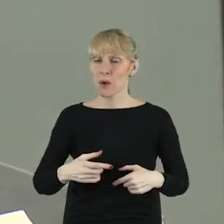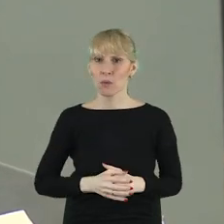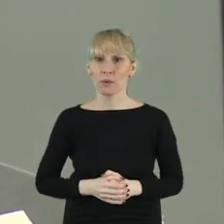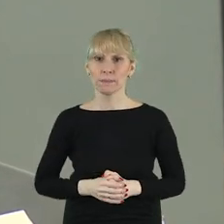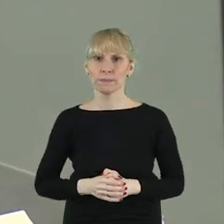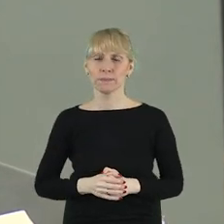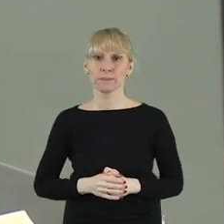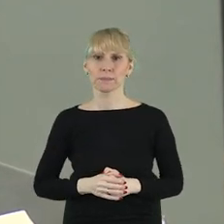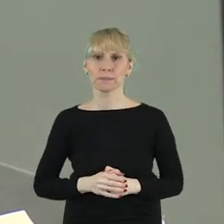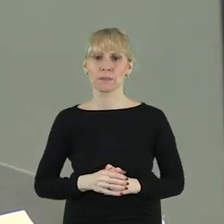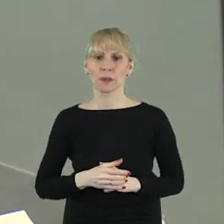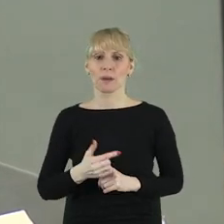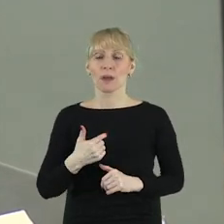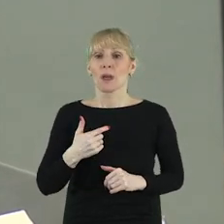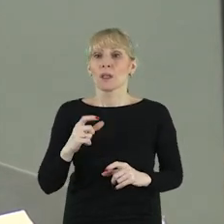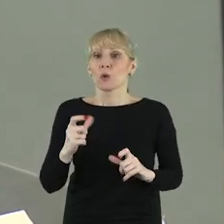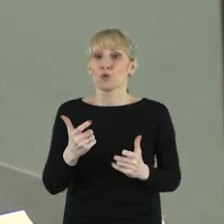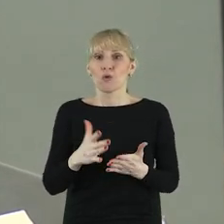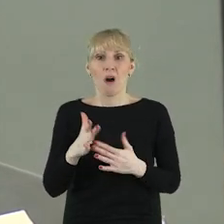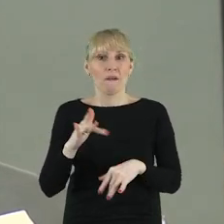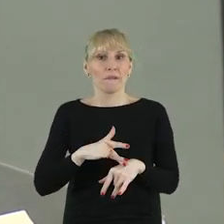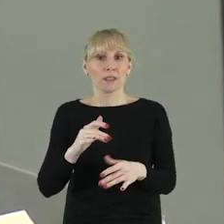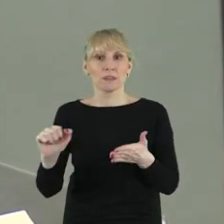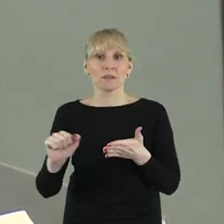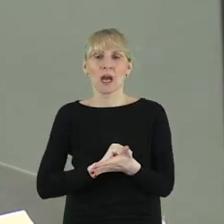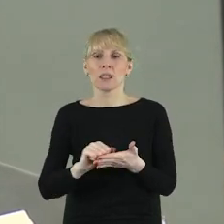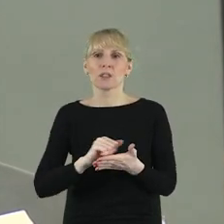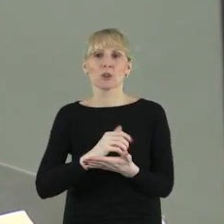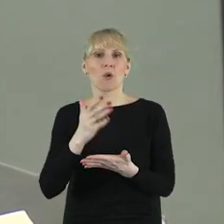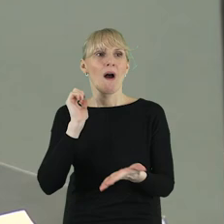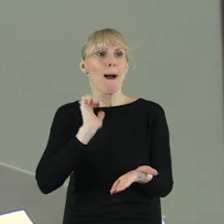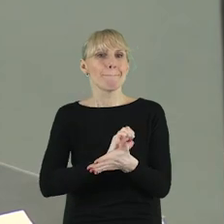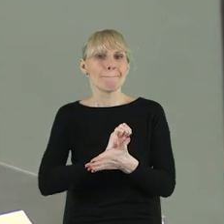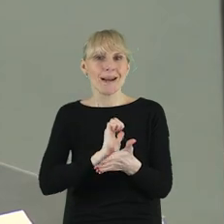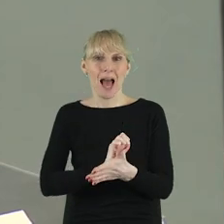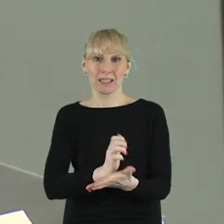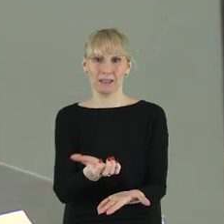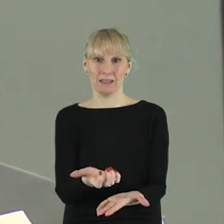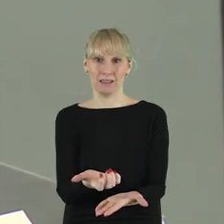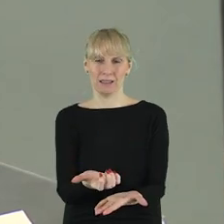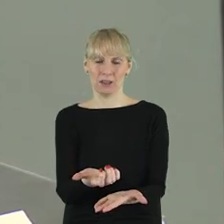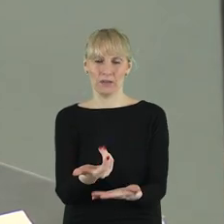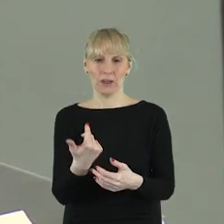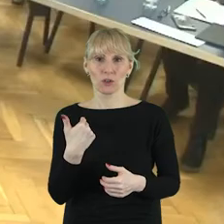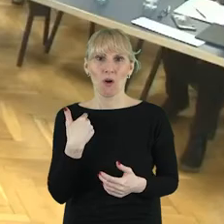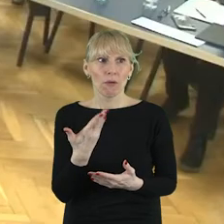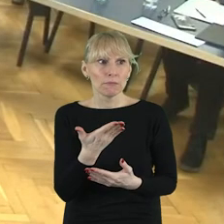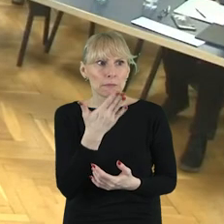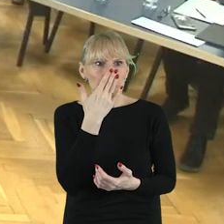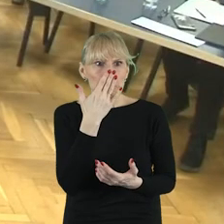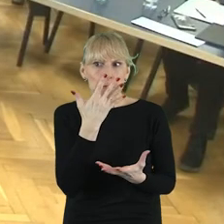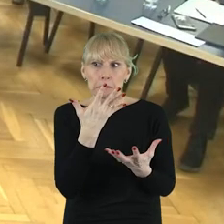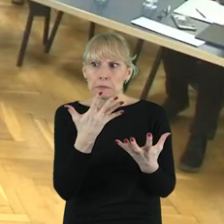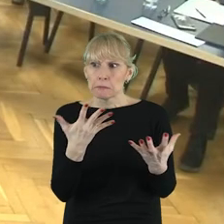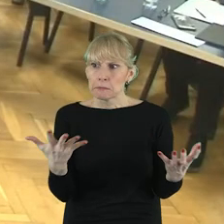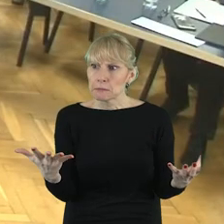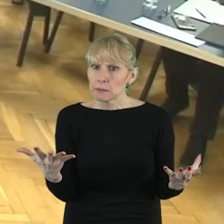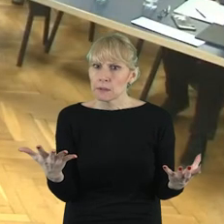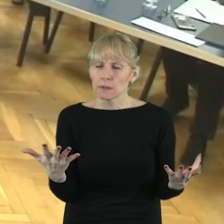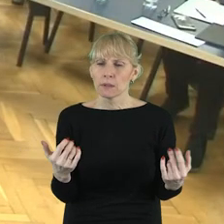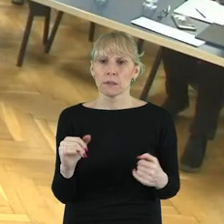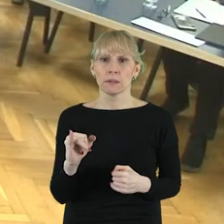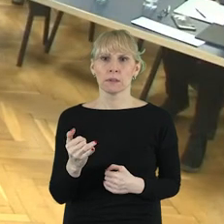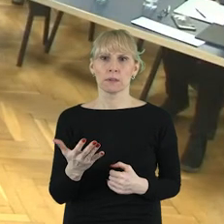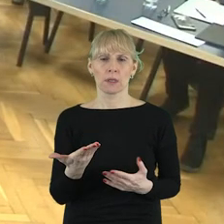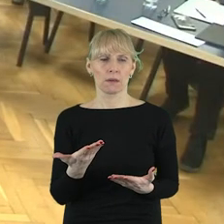Cóż, pozostaje mi powiedzieć to, co wynika z artykułów prasowych, z nagłówków tychże artykułów, że to